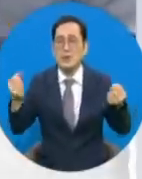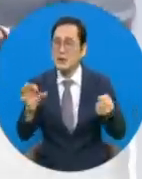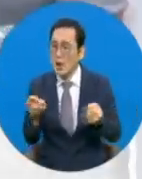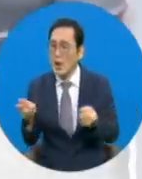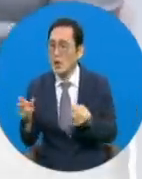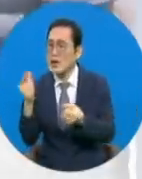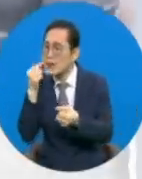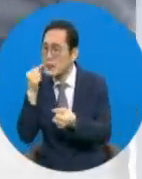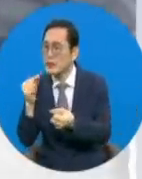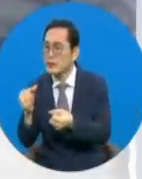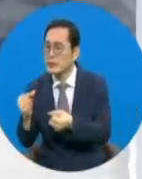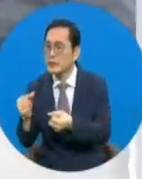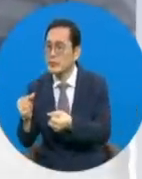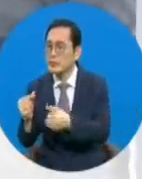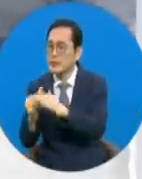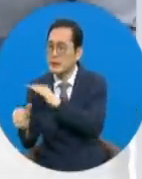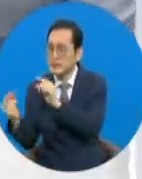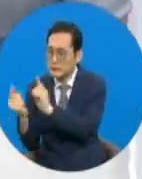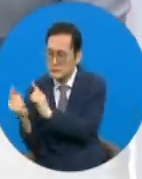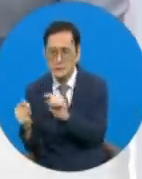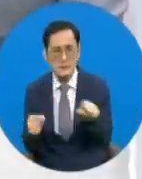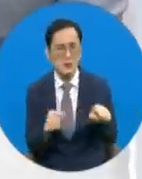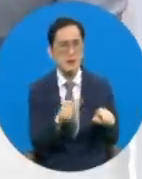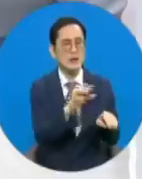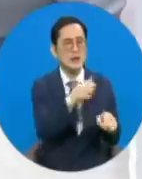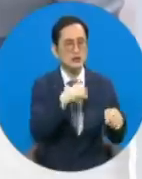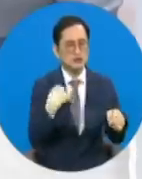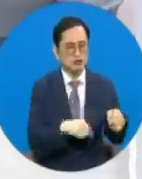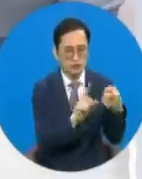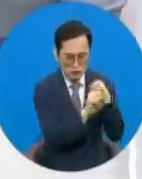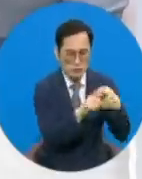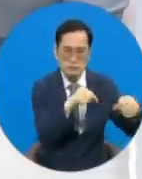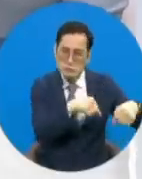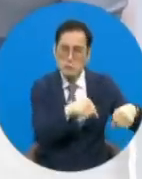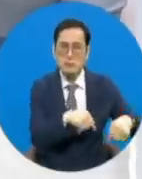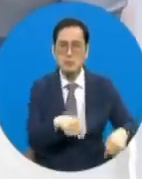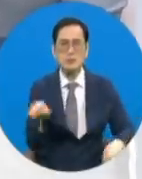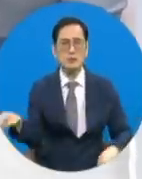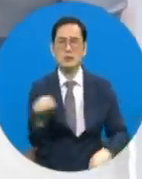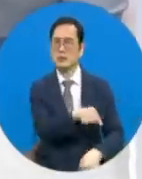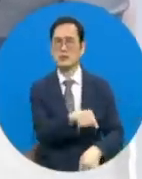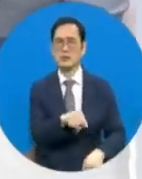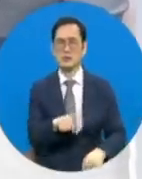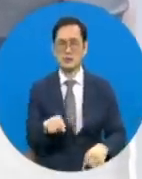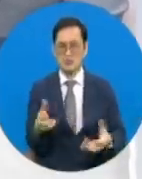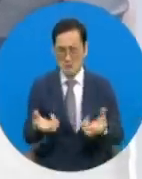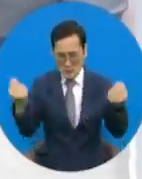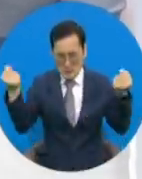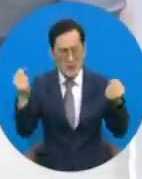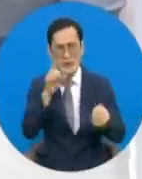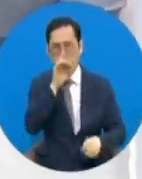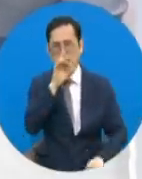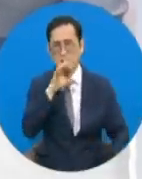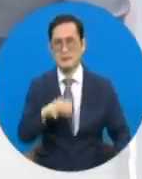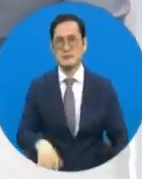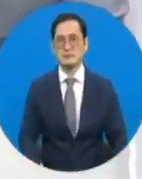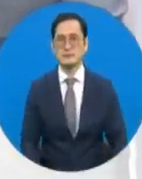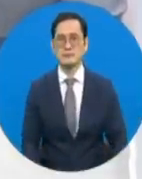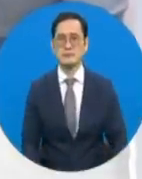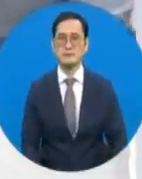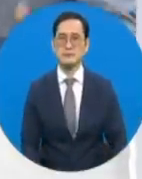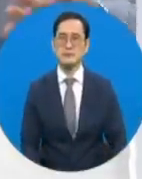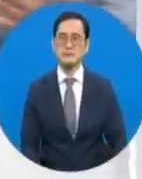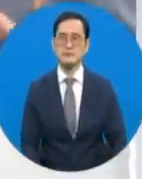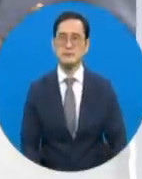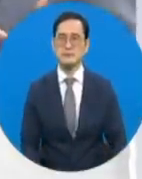잡고, 말하자면 야당은 중국 잡고 이럴 때가 아니지 않습니까? 어찌됐든 간에 하고 싶은 얘기가 있다 하더라도 실제로